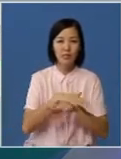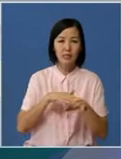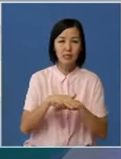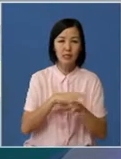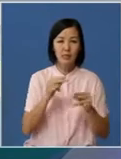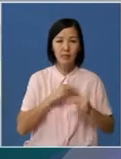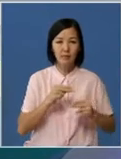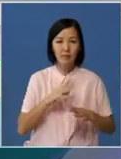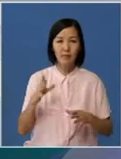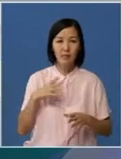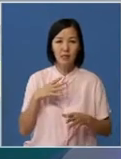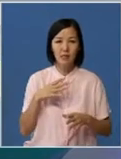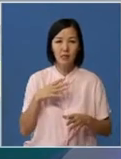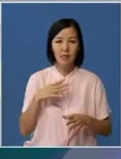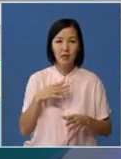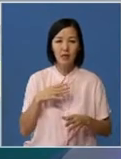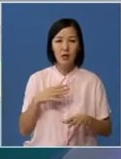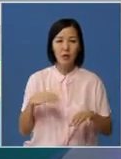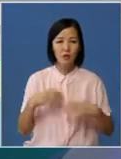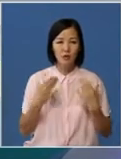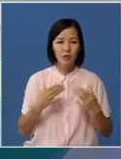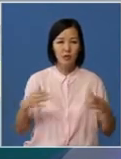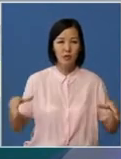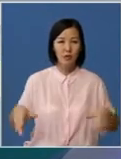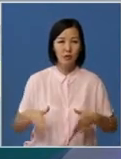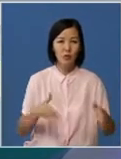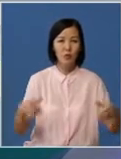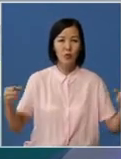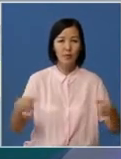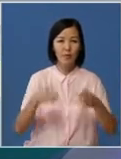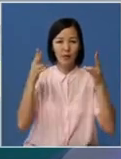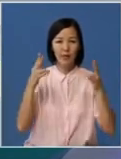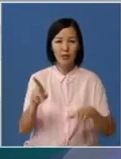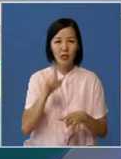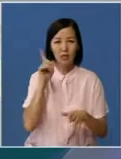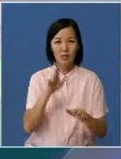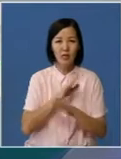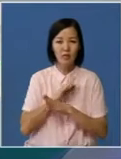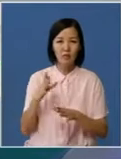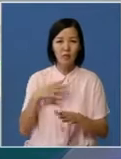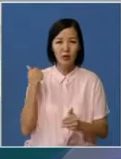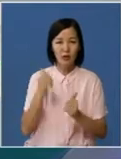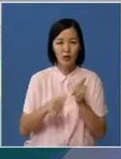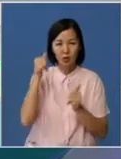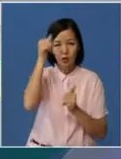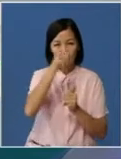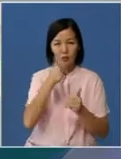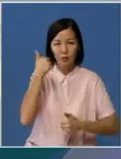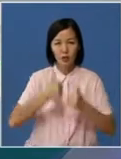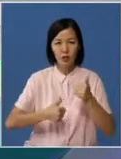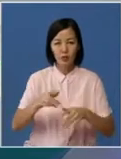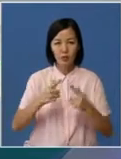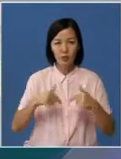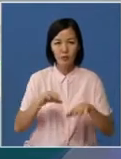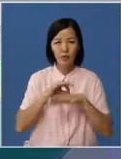еңбек жасағында еңбек еткен. Жантүршігерлік жол апатынан қаршынан қиылған жастардың құрметіне жыл сайын жарыс ұйымдастырылады.